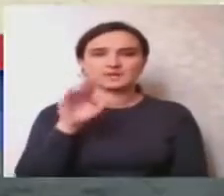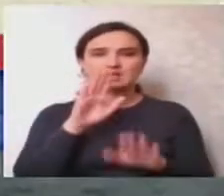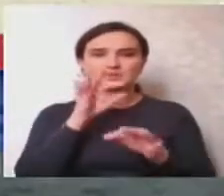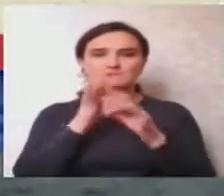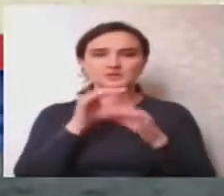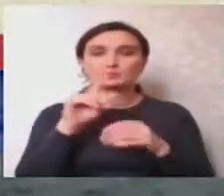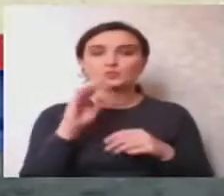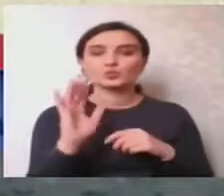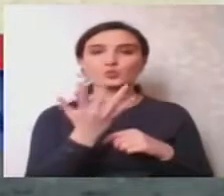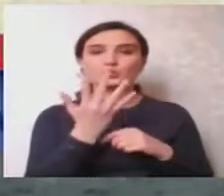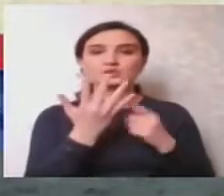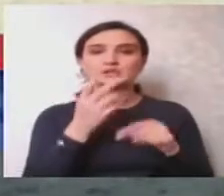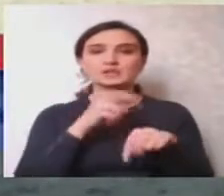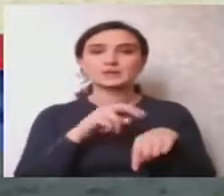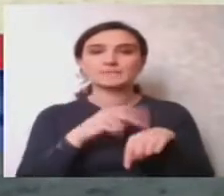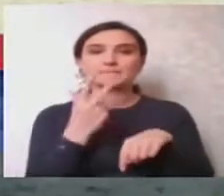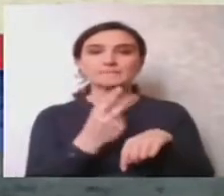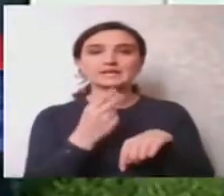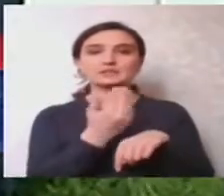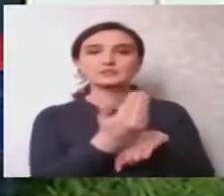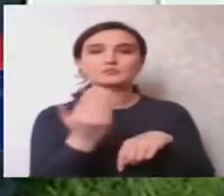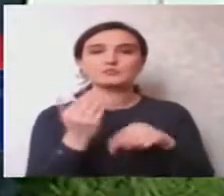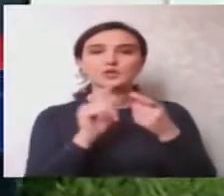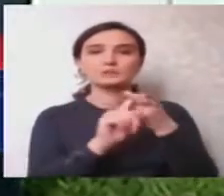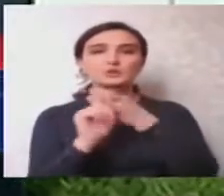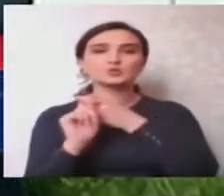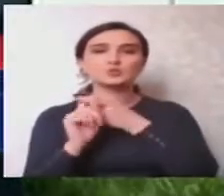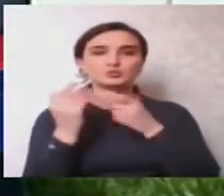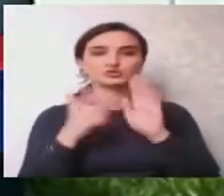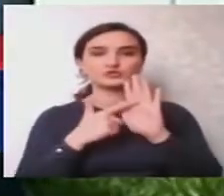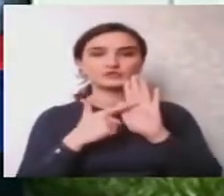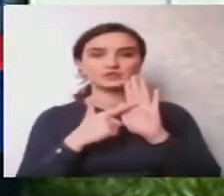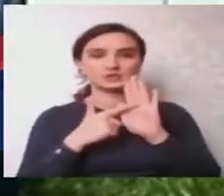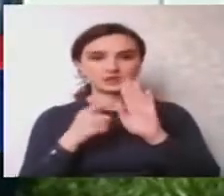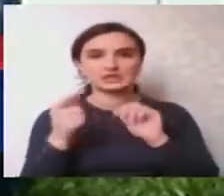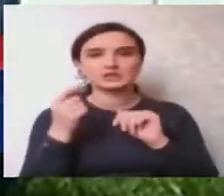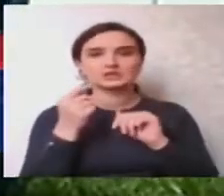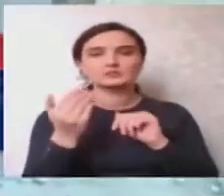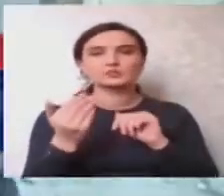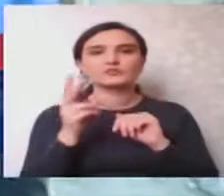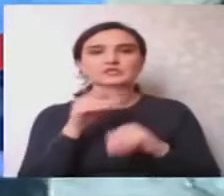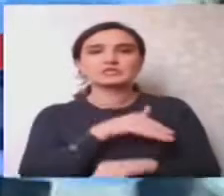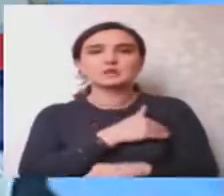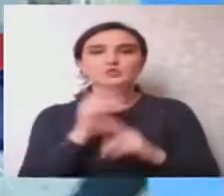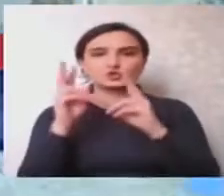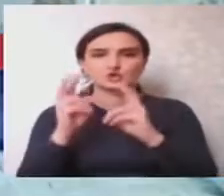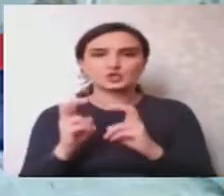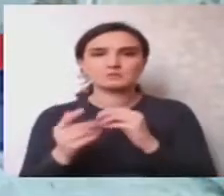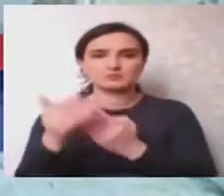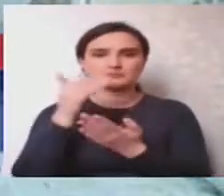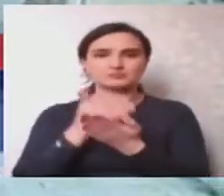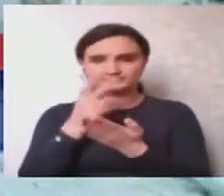ჰოსპიტალის მედდის კონტაქტებიდან ინფიცირებულთა კონტაქტია, 7 კი იმპირთა ნიმუშებია, რომლებსაც თერმოსკრინინგის შედეგად მომატებული